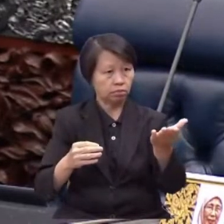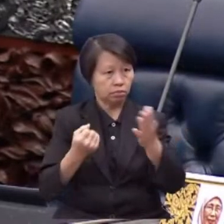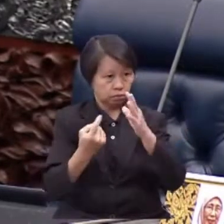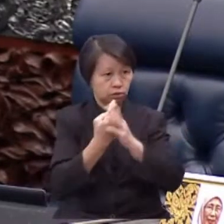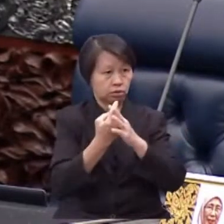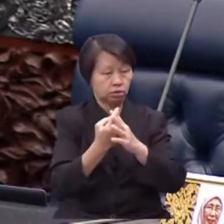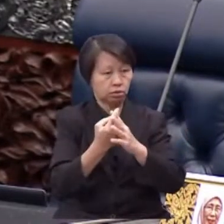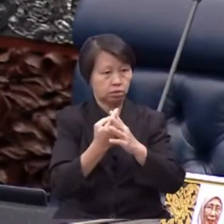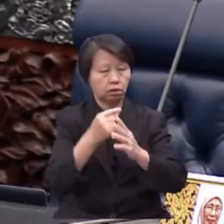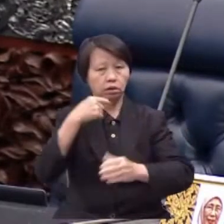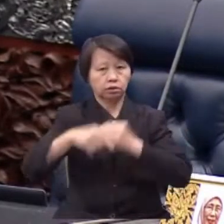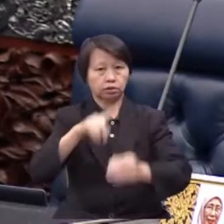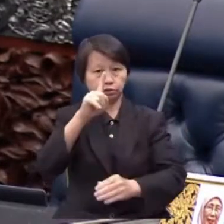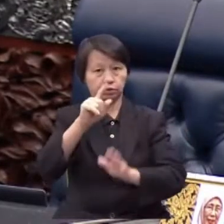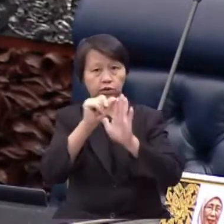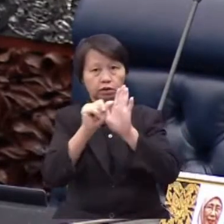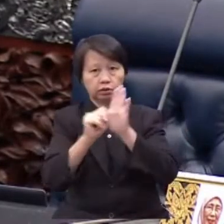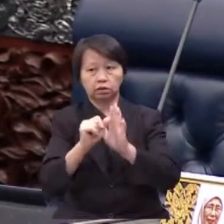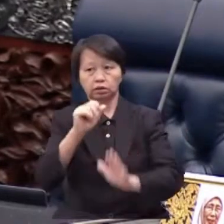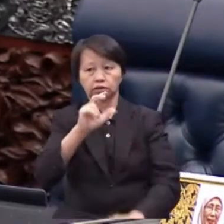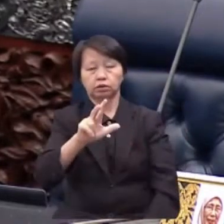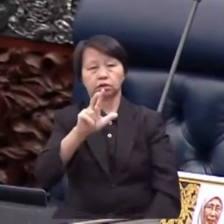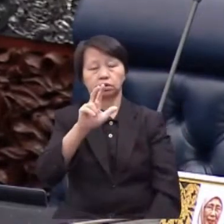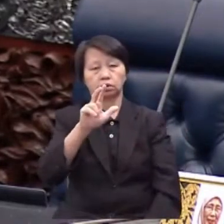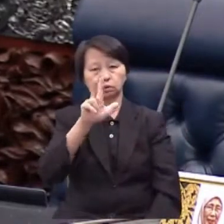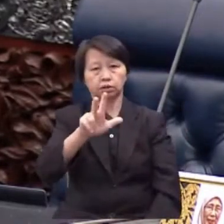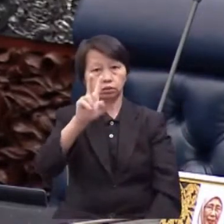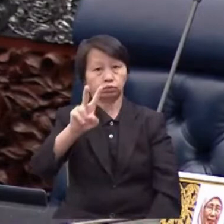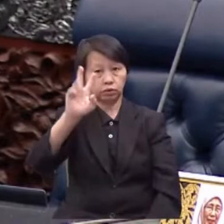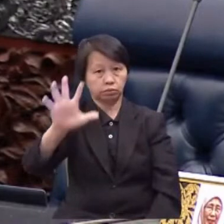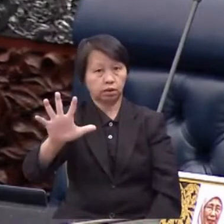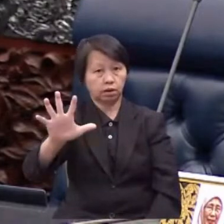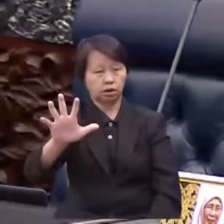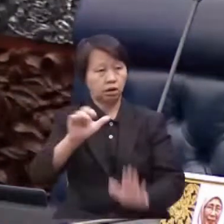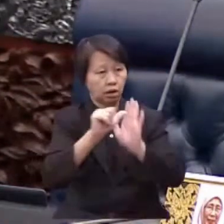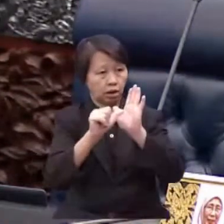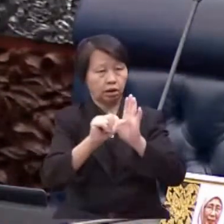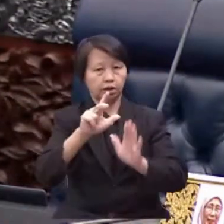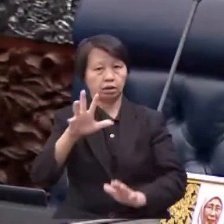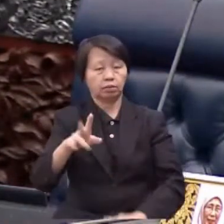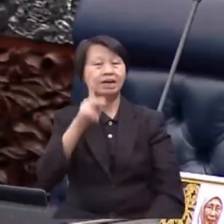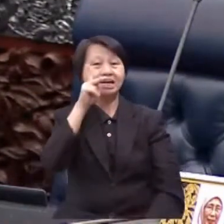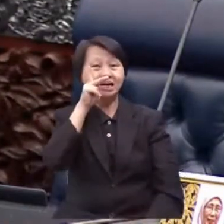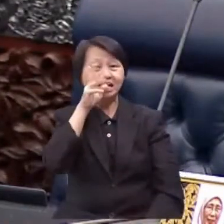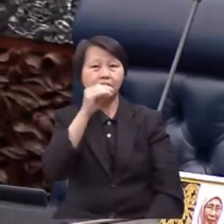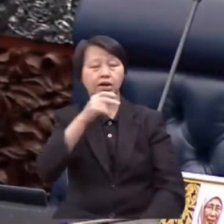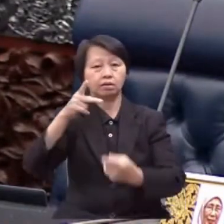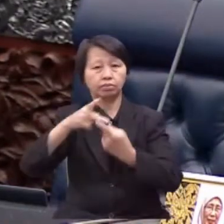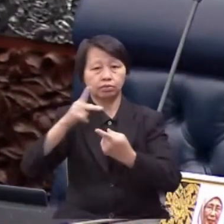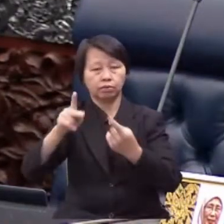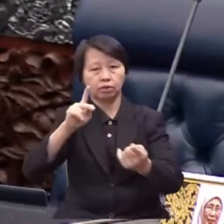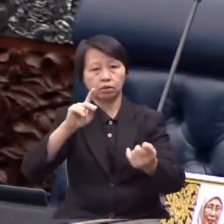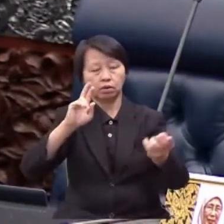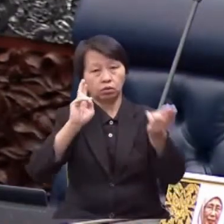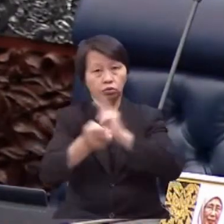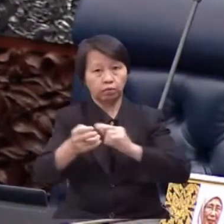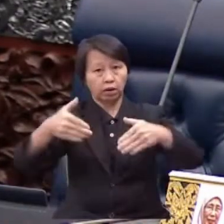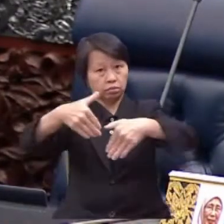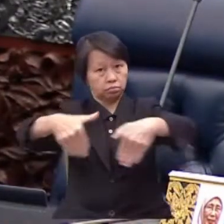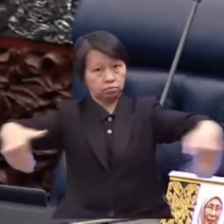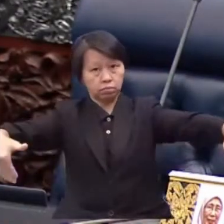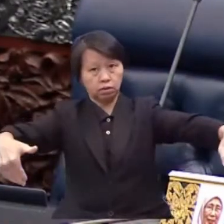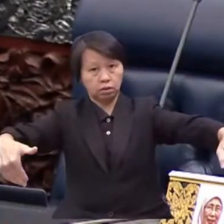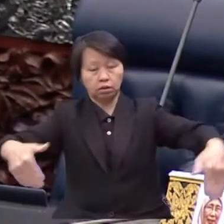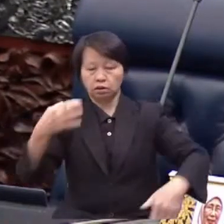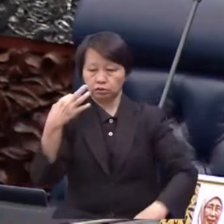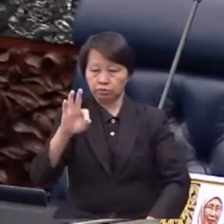menimbulkan tentang satu akta 3 di 25 325 yaitu keda 6 Pulau Pinang pengubahan sepadan